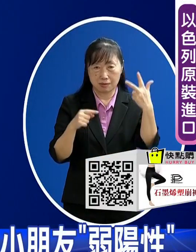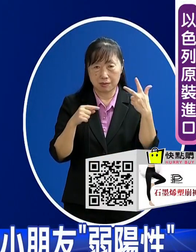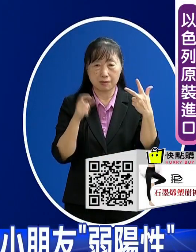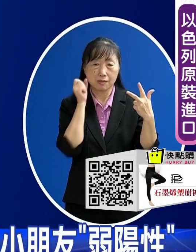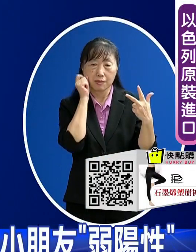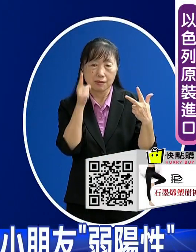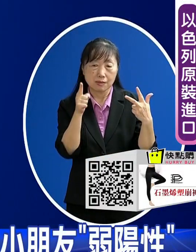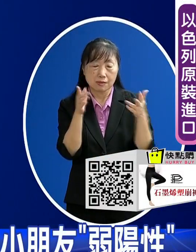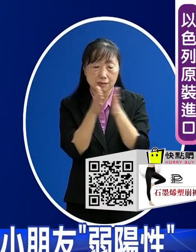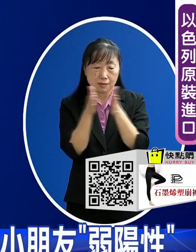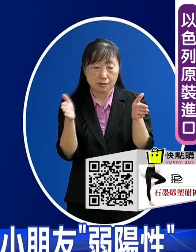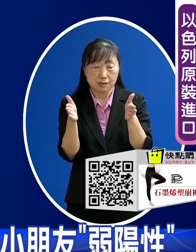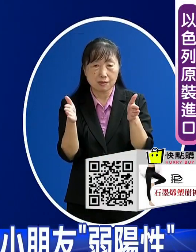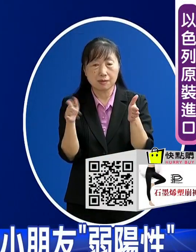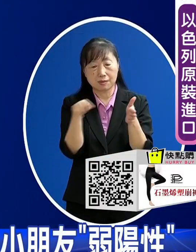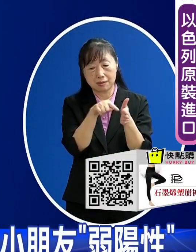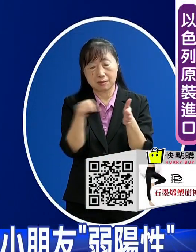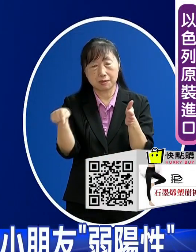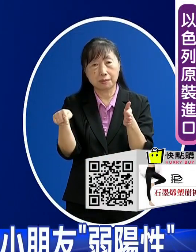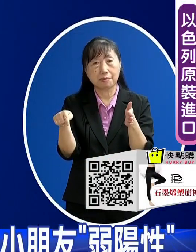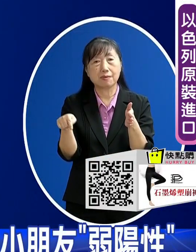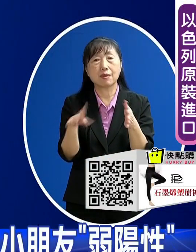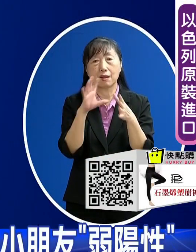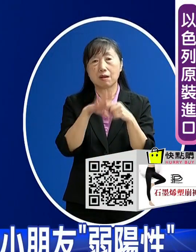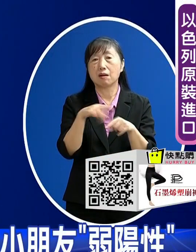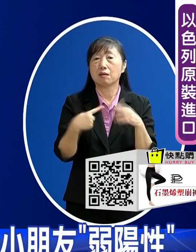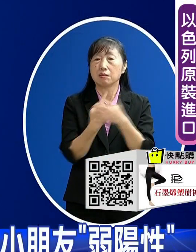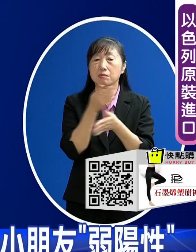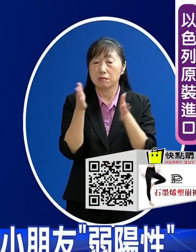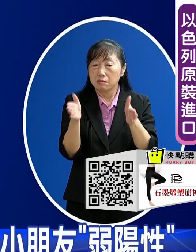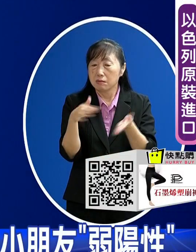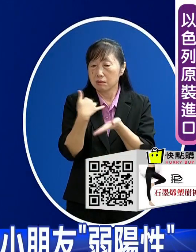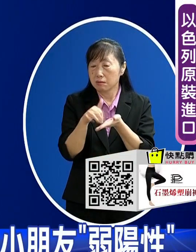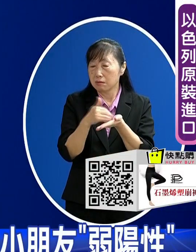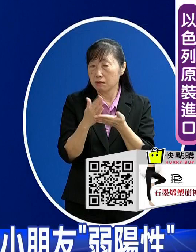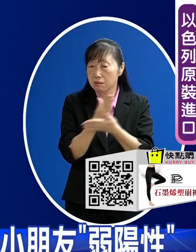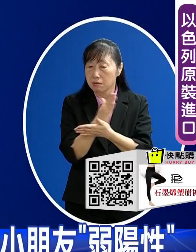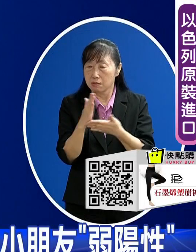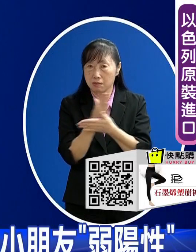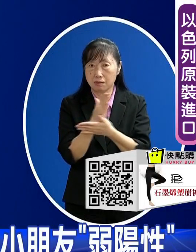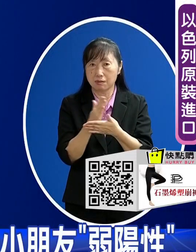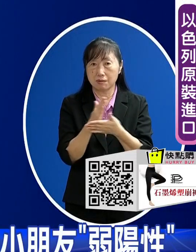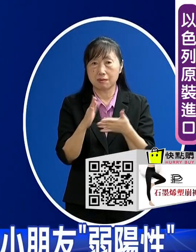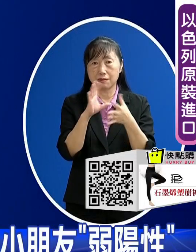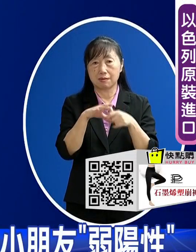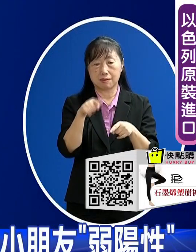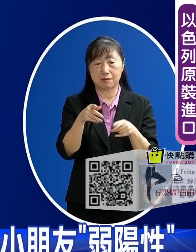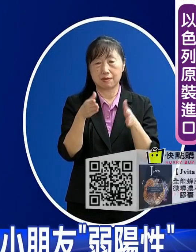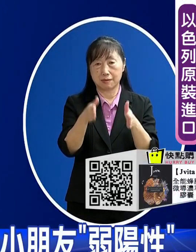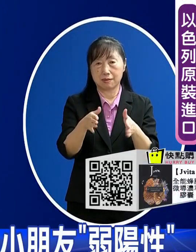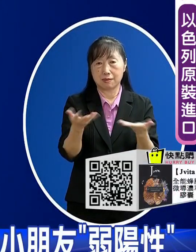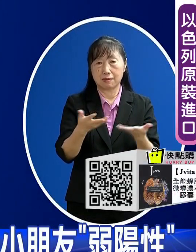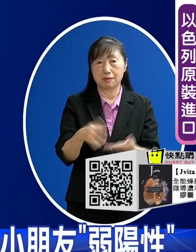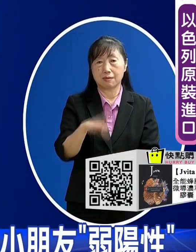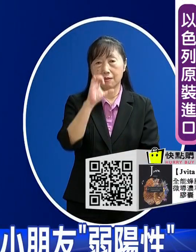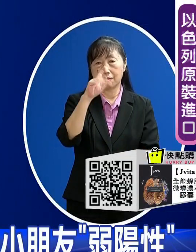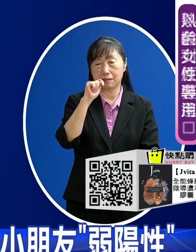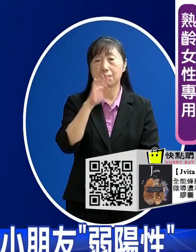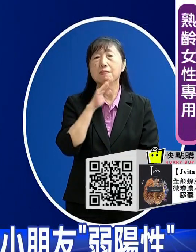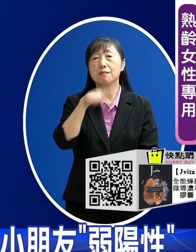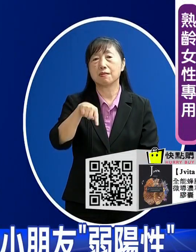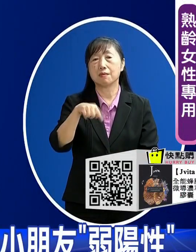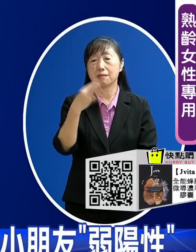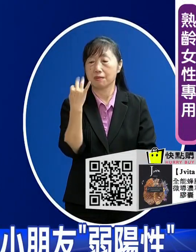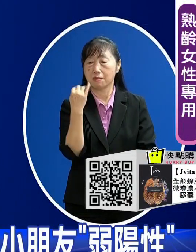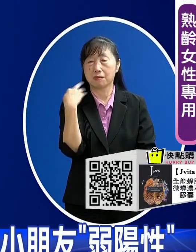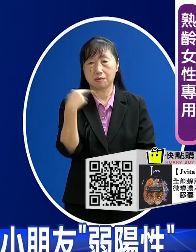当中，这个范围很大，所以我们只是用这样来推断。那另外是看起来就是说，从整体的这个 CT 值以及发病